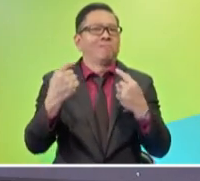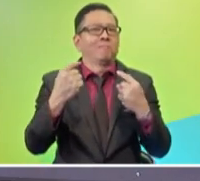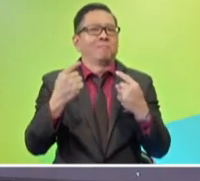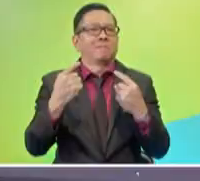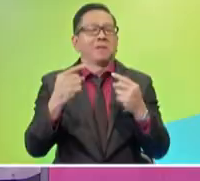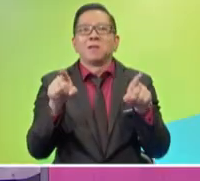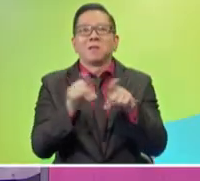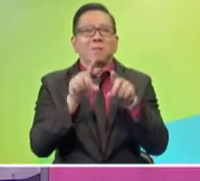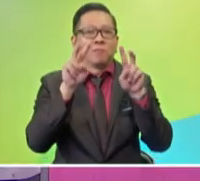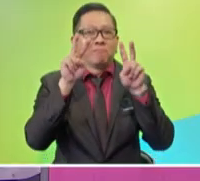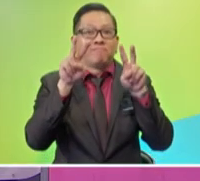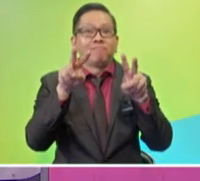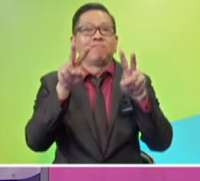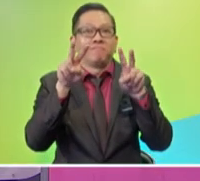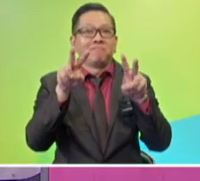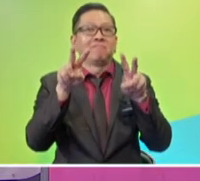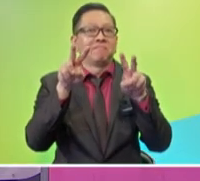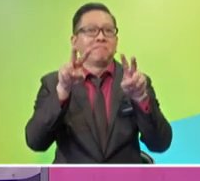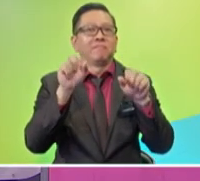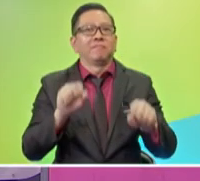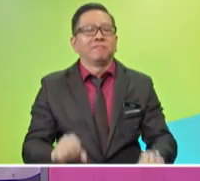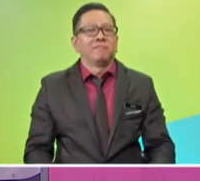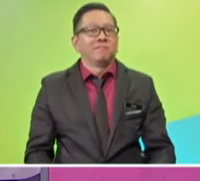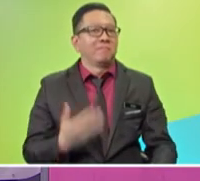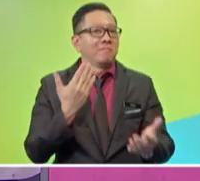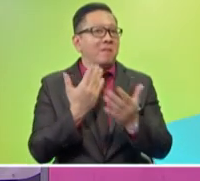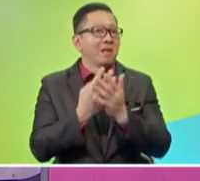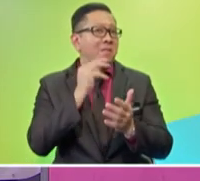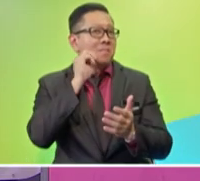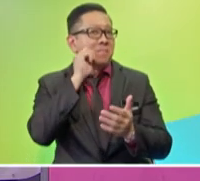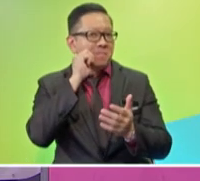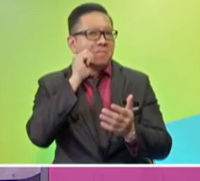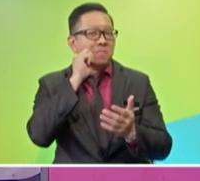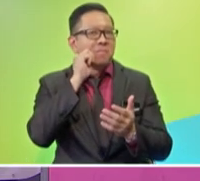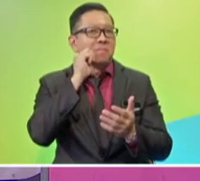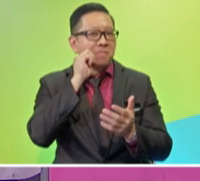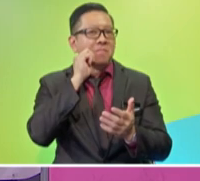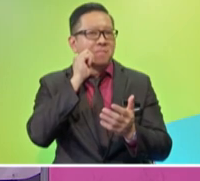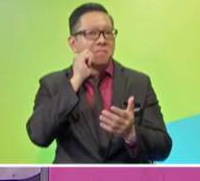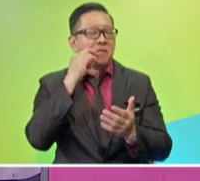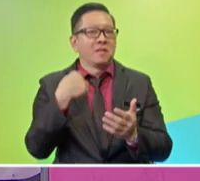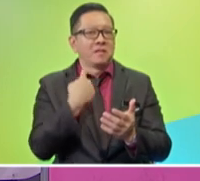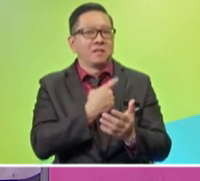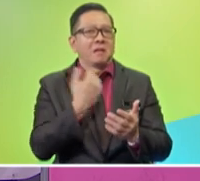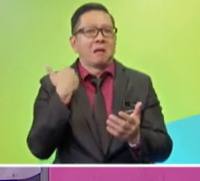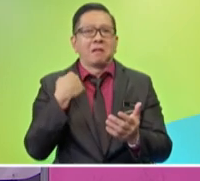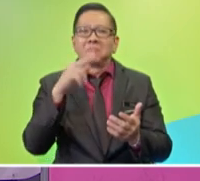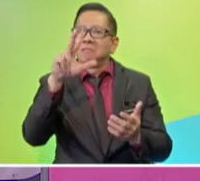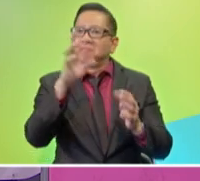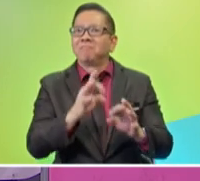Cikgu, apa ni dekat depan ni cikgu? Baiklah Mira, sebagaimana yang Mira lihat dekat depan ni kita ada tiga